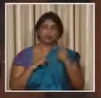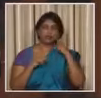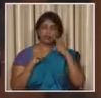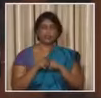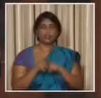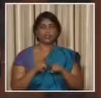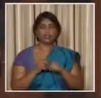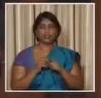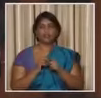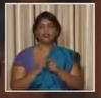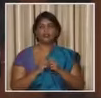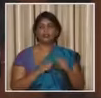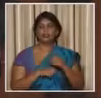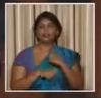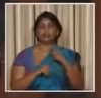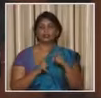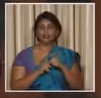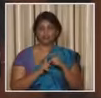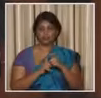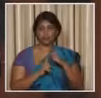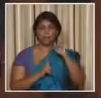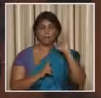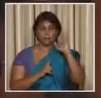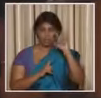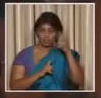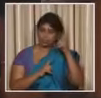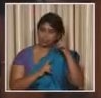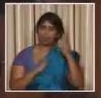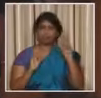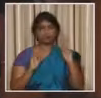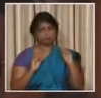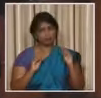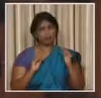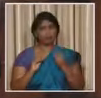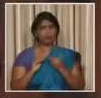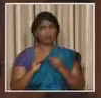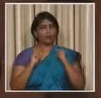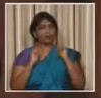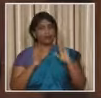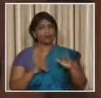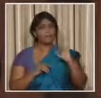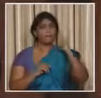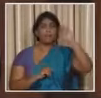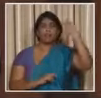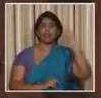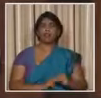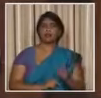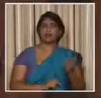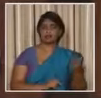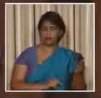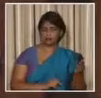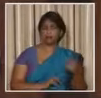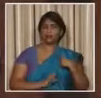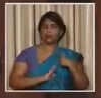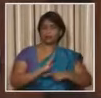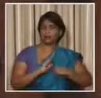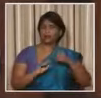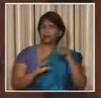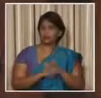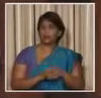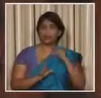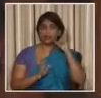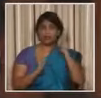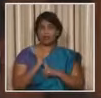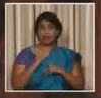තුළ ඩොලර් 50 රුපියල් 50 ඒකත් ඩොලර් 100ට තිබ්බත් අපි යම් කීයට සාධාරණීකරණය කරන්න තිබ්බ ඒකත් 50ට අඩු කරලා. ඒ කියන්නේ මේ රට තුළ